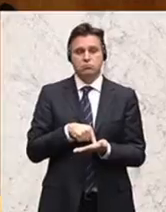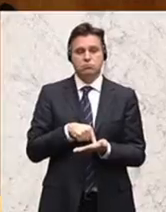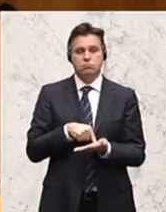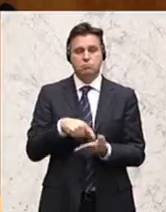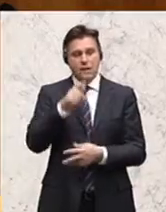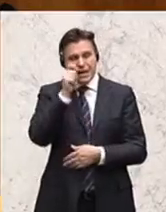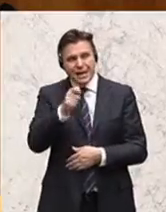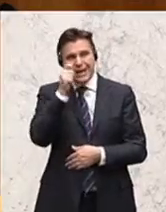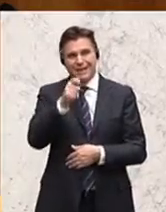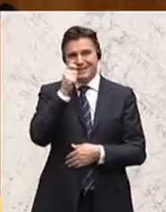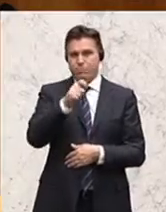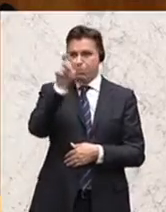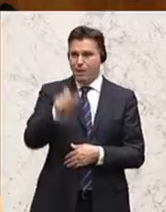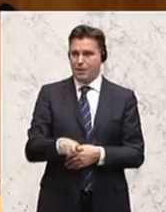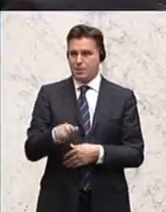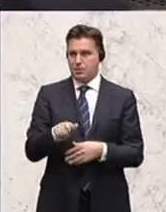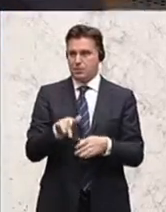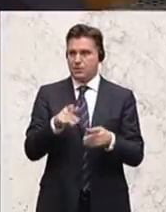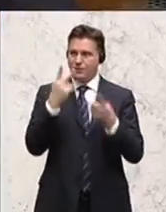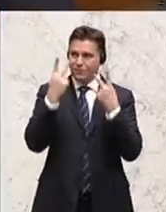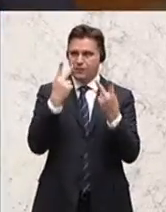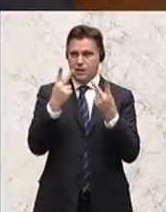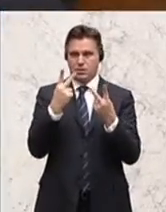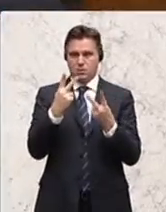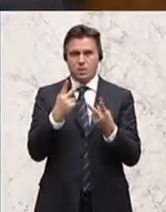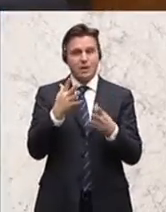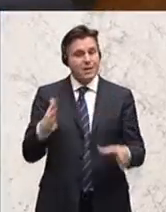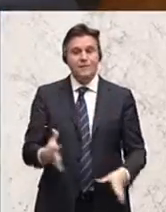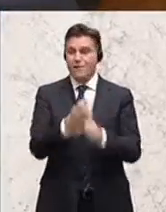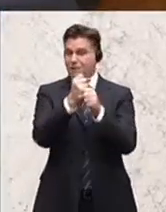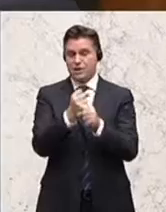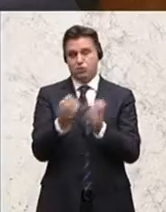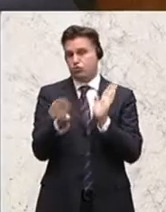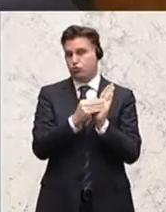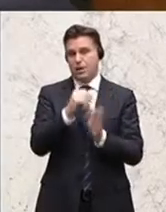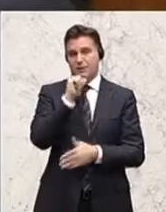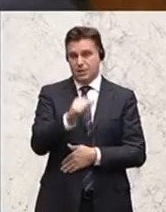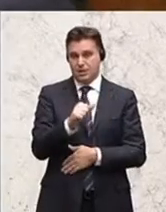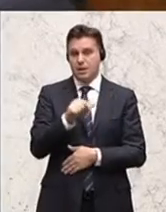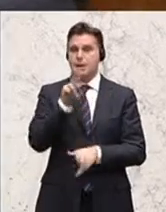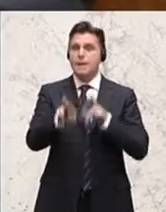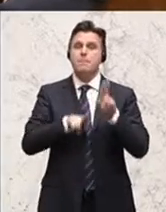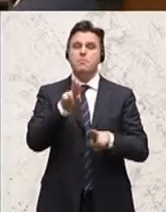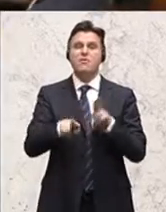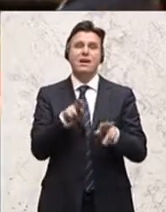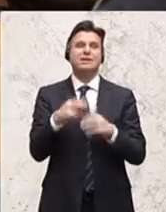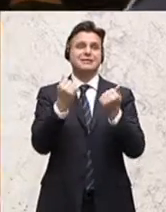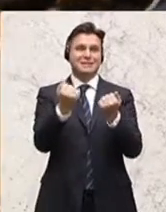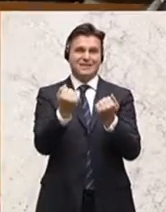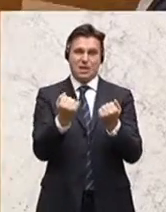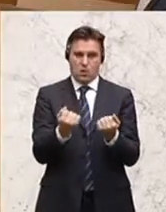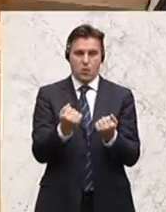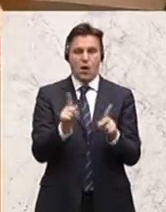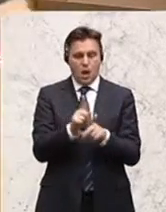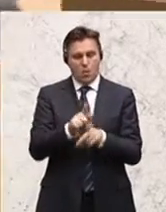Menschenwürde etwas Wichtiges ist, dass sie nicht in der Verfassung steht. Pflegesicherung gehört auch